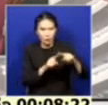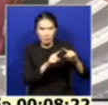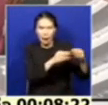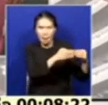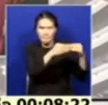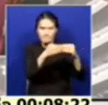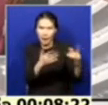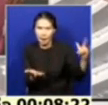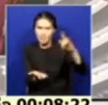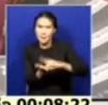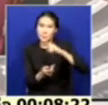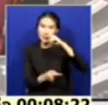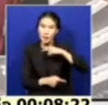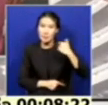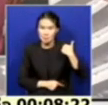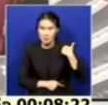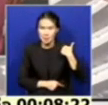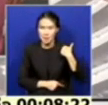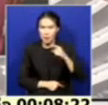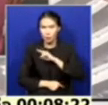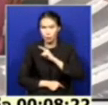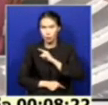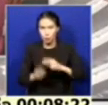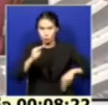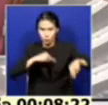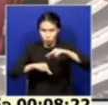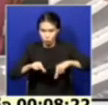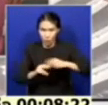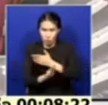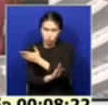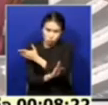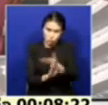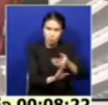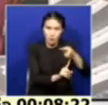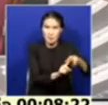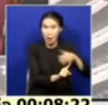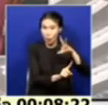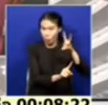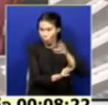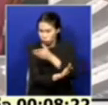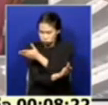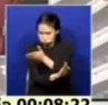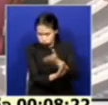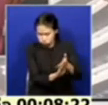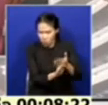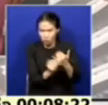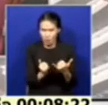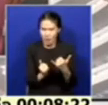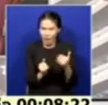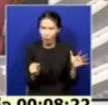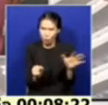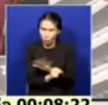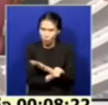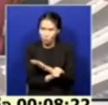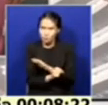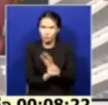กาหลีกระทรวงต่างประเทศได้ช่วยดูแลคนไทยทั้งมวลในทุกประเ